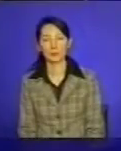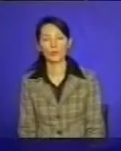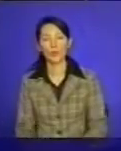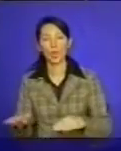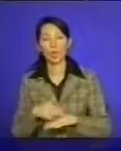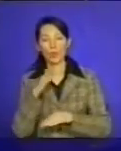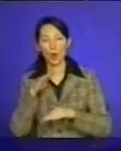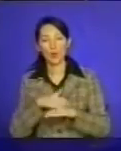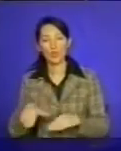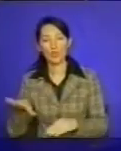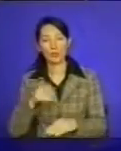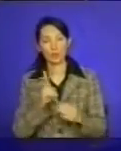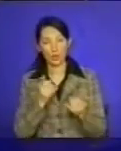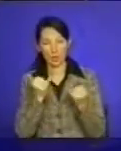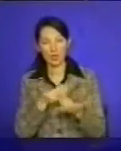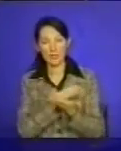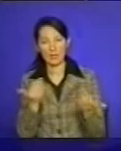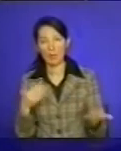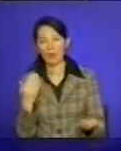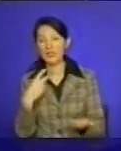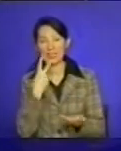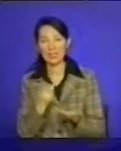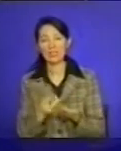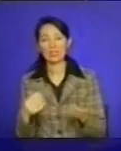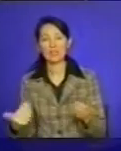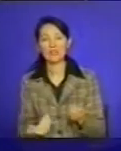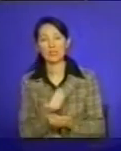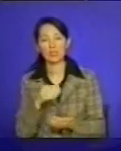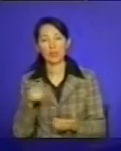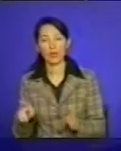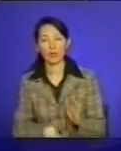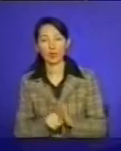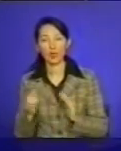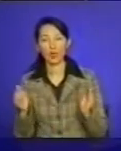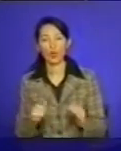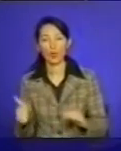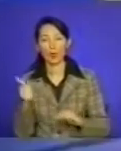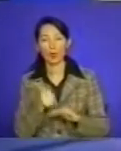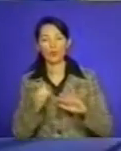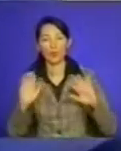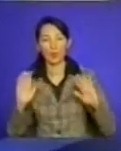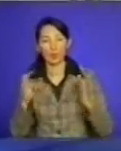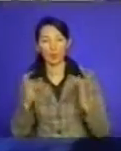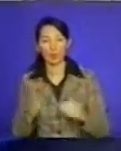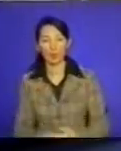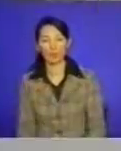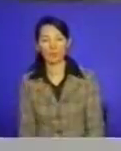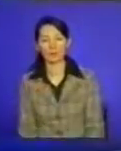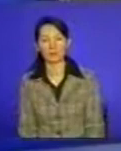Доброго вечора усім, хто зараз з нами. Ви дивитесь «Вісті ТТБ». І спочатку коротко про головні події.